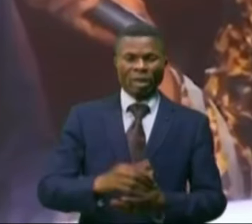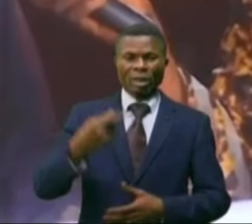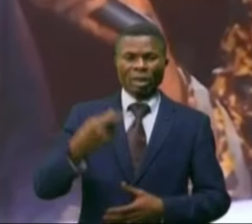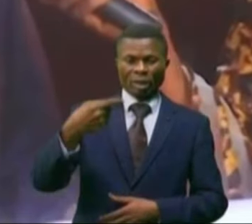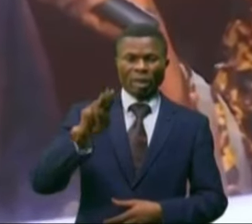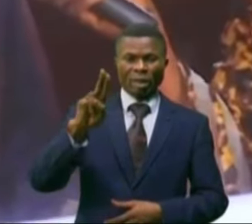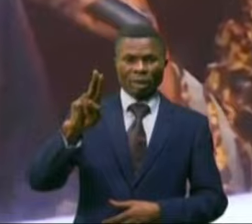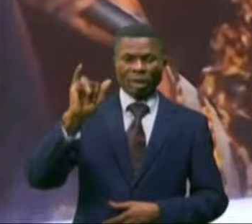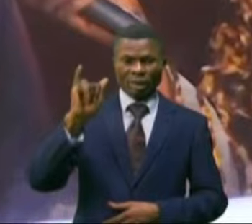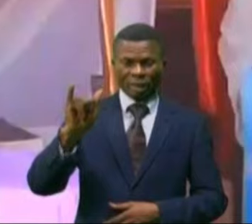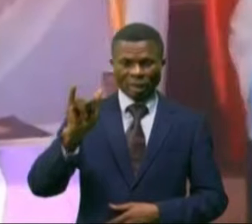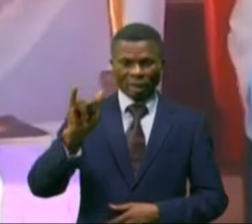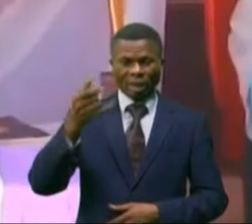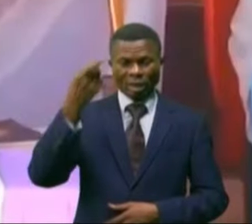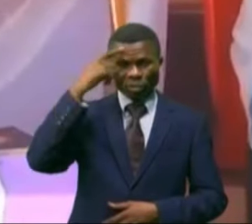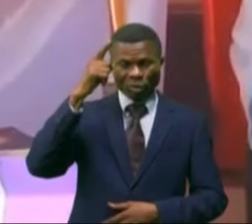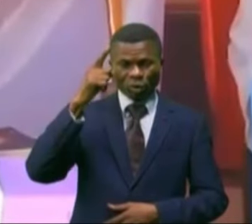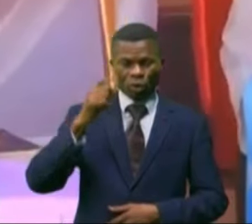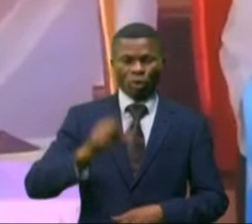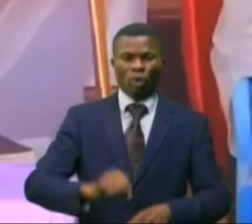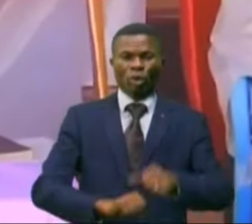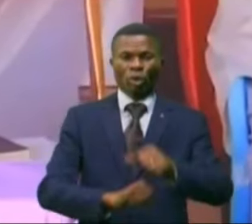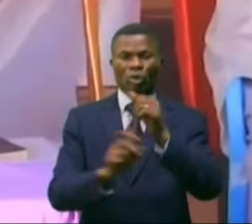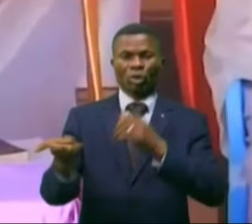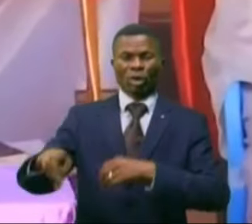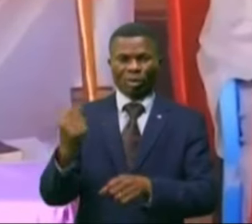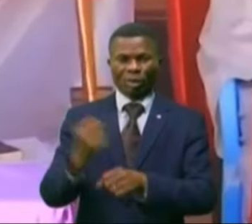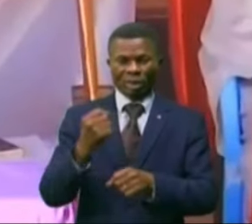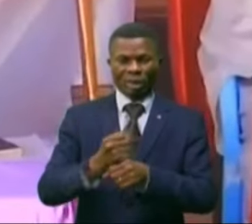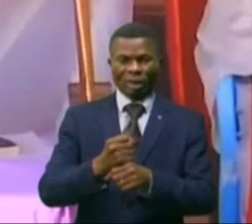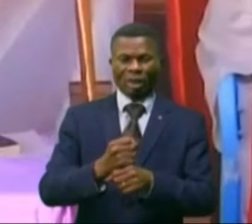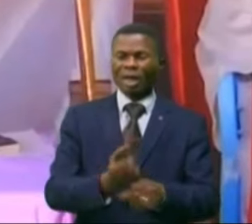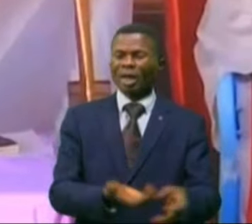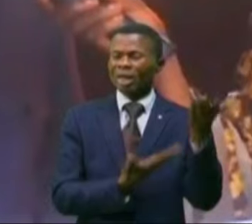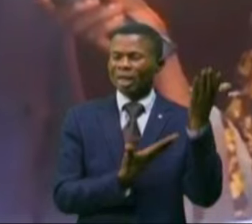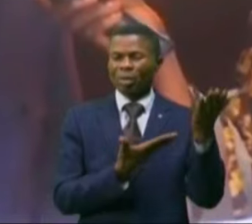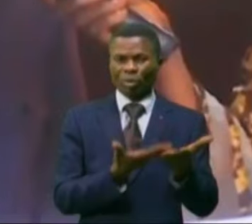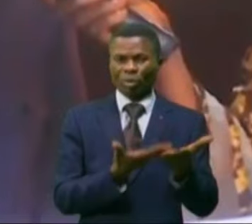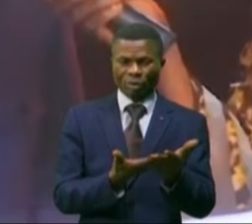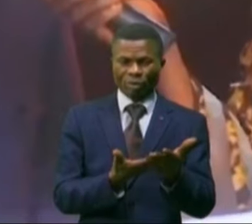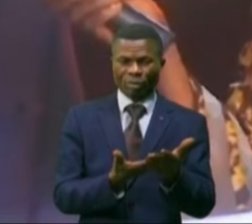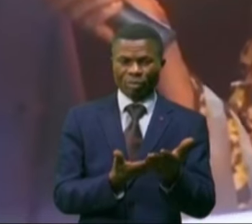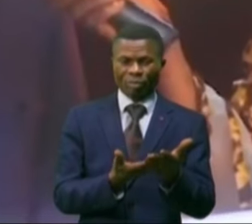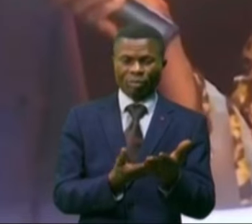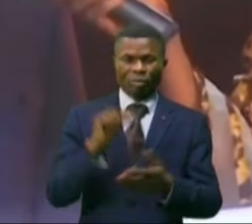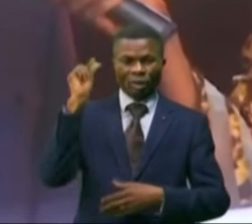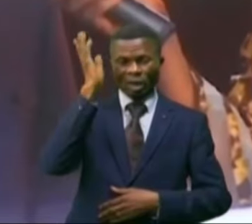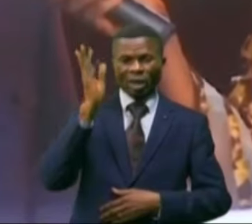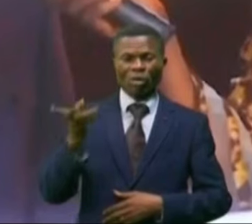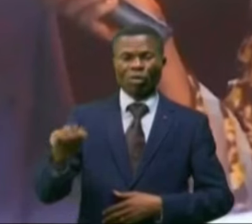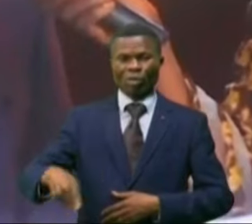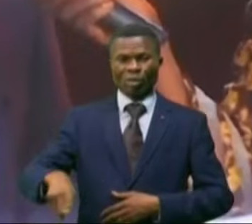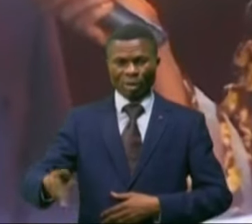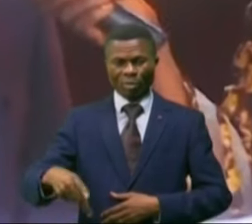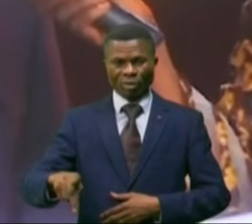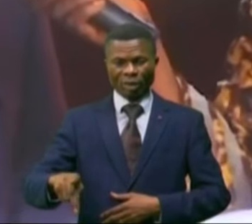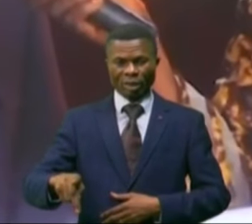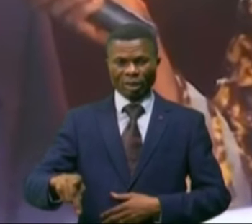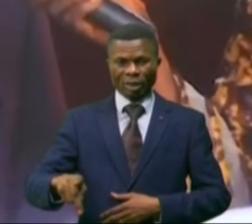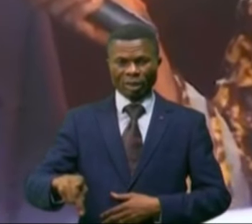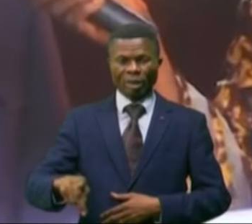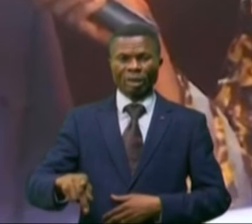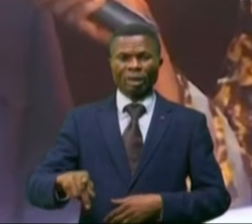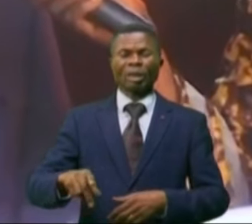voulu associer la province à ses travaux d'une grande importance. Le gouvernement provincial est prêt